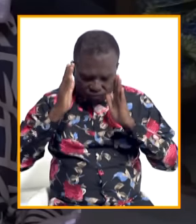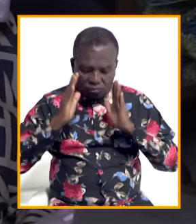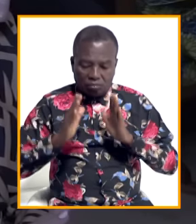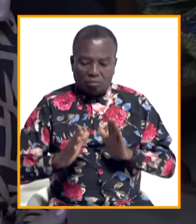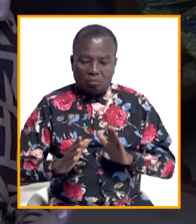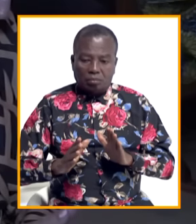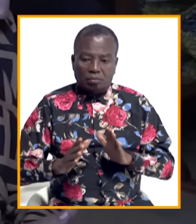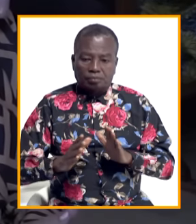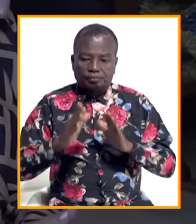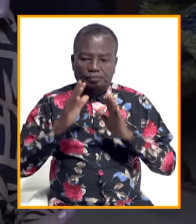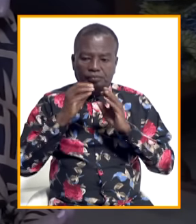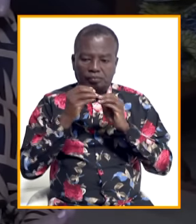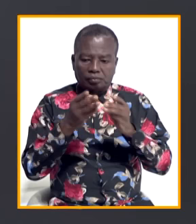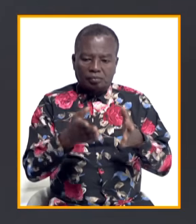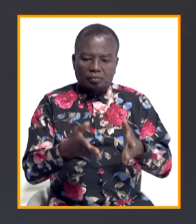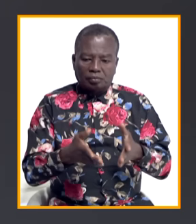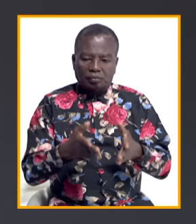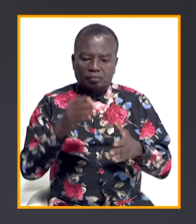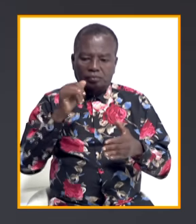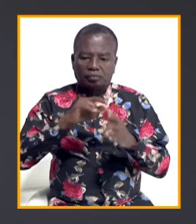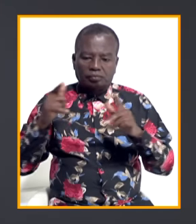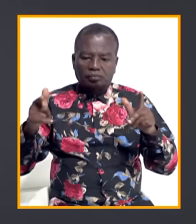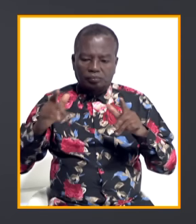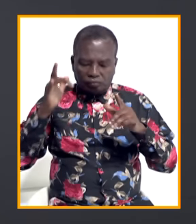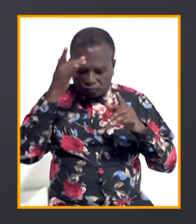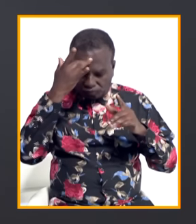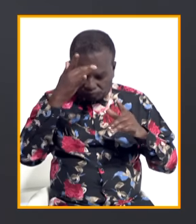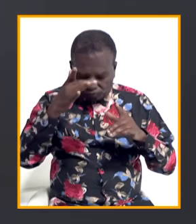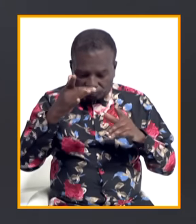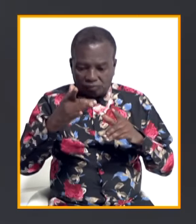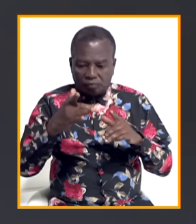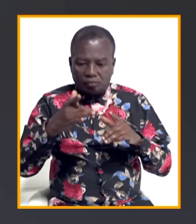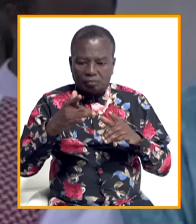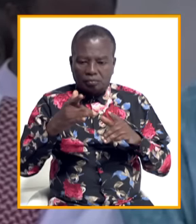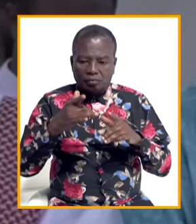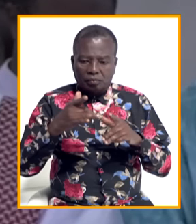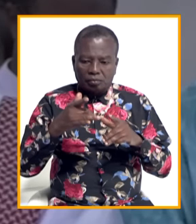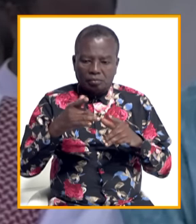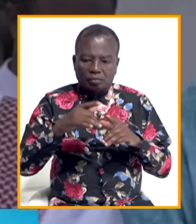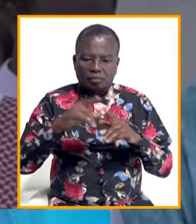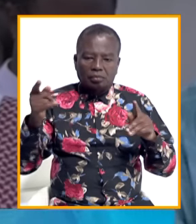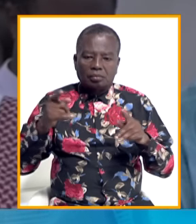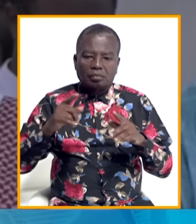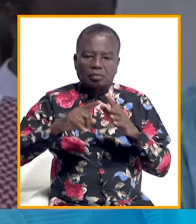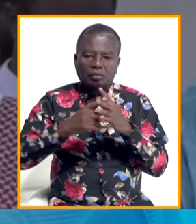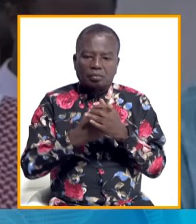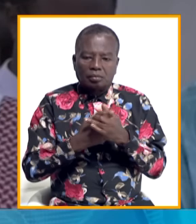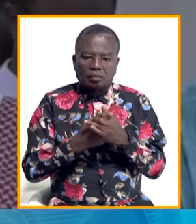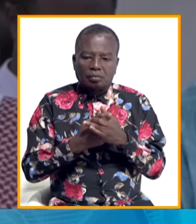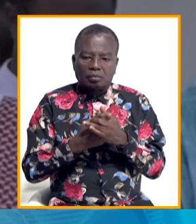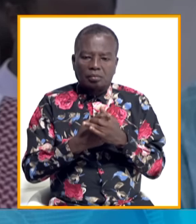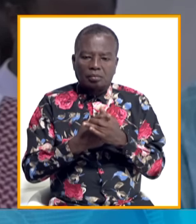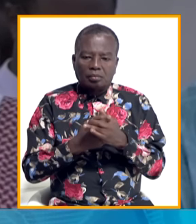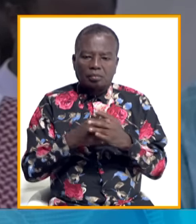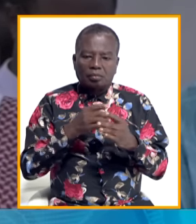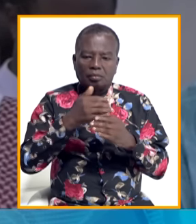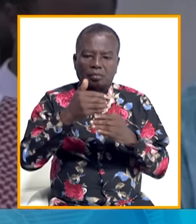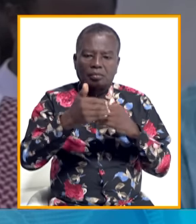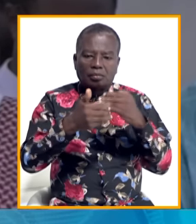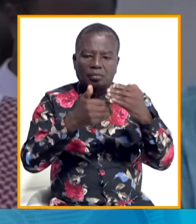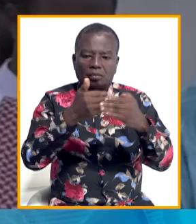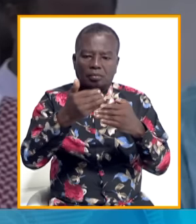religieux. La perte de ce grand intellectuel est une invite à méditer. La tombe n'est que le début de ce long processus qui va